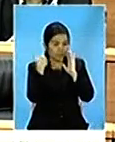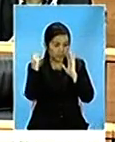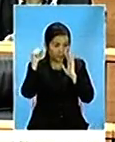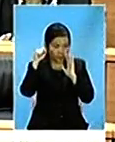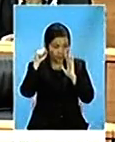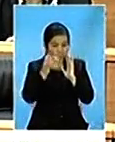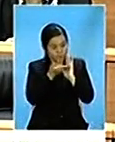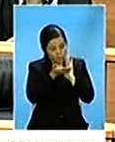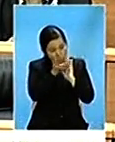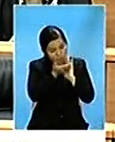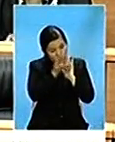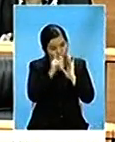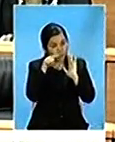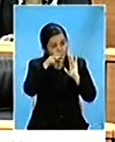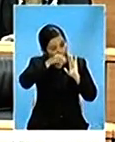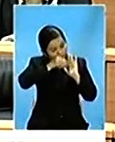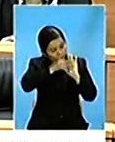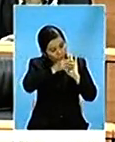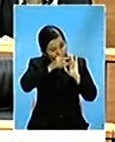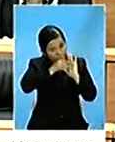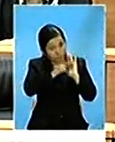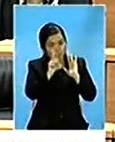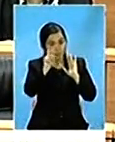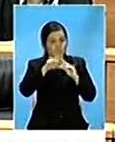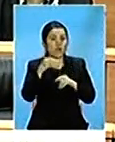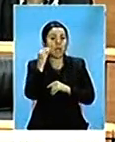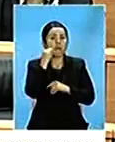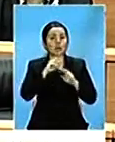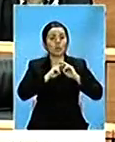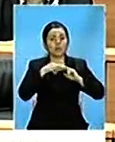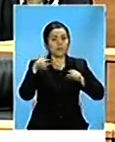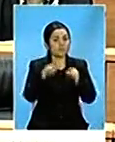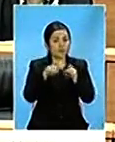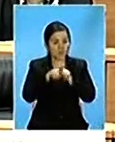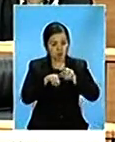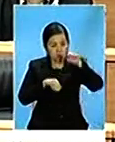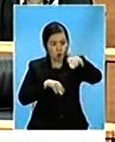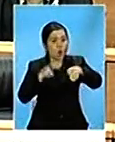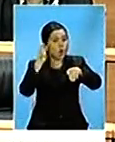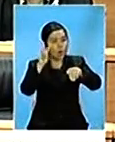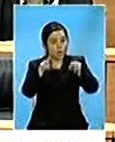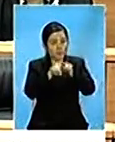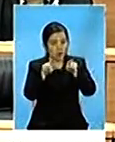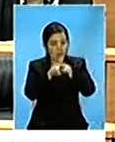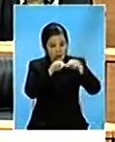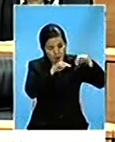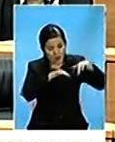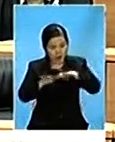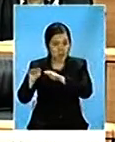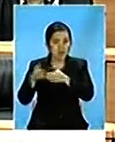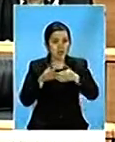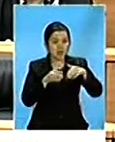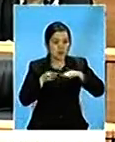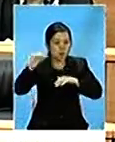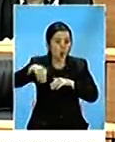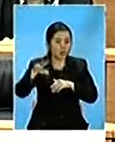ศเหนือที่ไหลมาจากฝั่งตะวันออกเนี่ยนะครับมันก็มาเจอแถวบ้านผมเต็มๆครับคลอง6วาสายล่างเข้าสู่คลอง3วาผ่านประตูระบายน้ำเจ้า